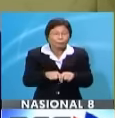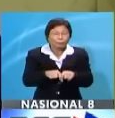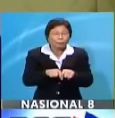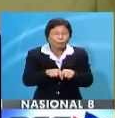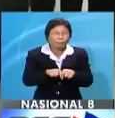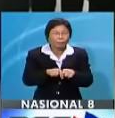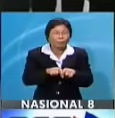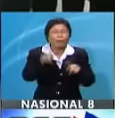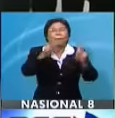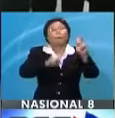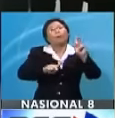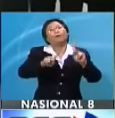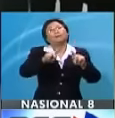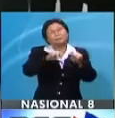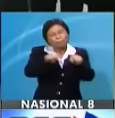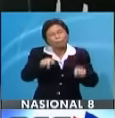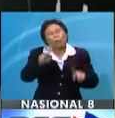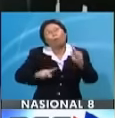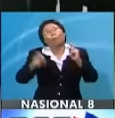awam.